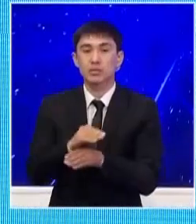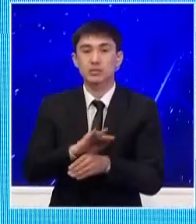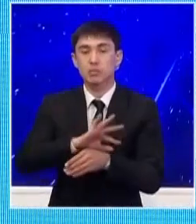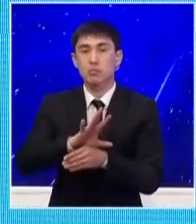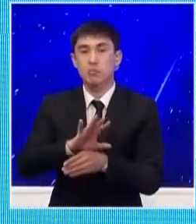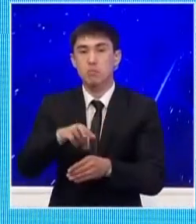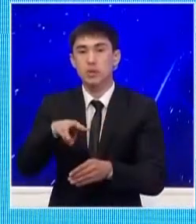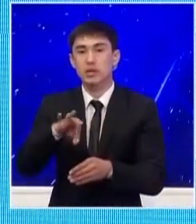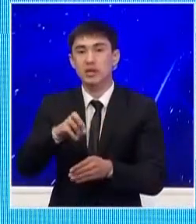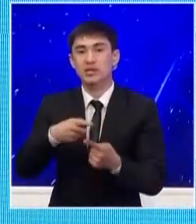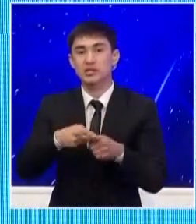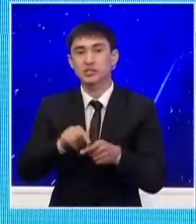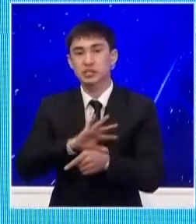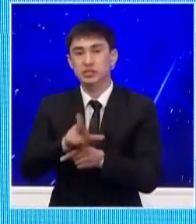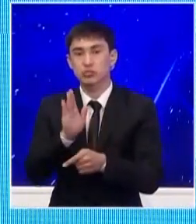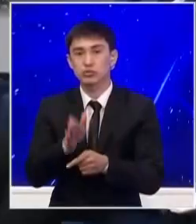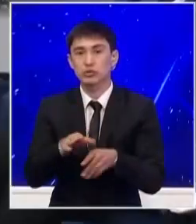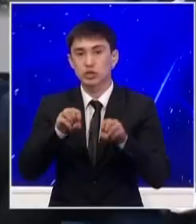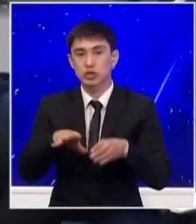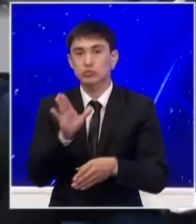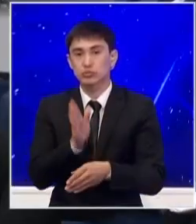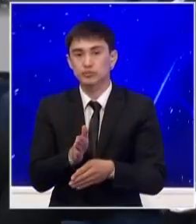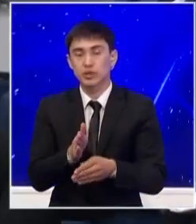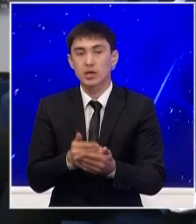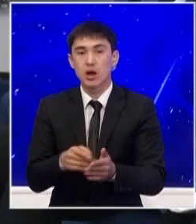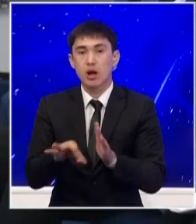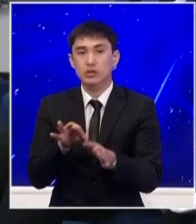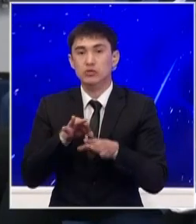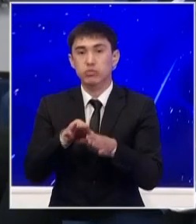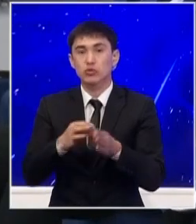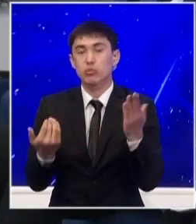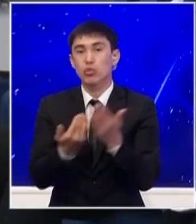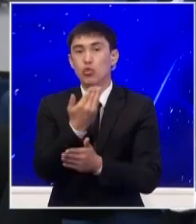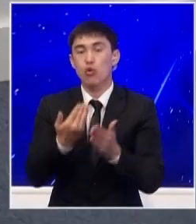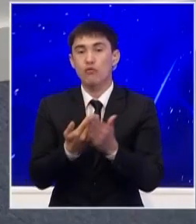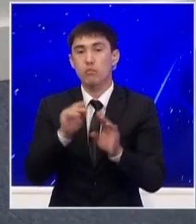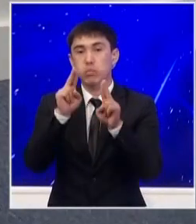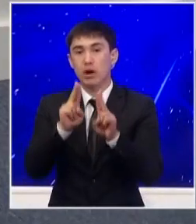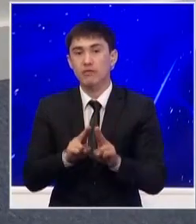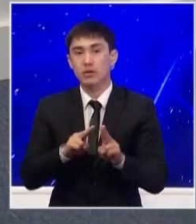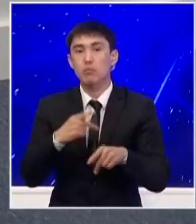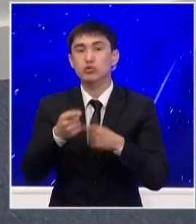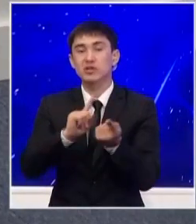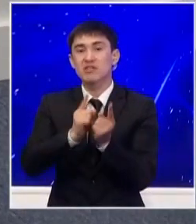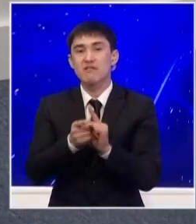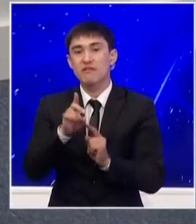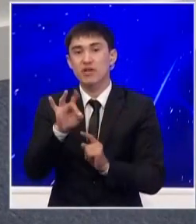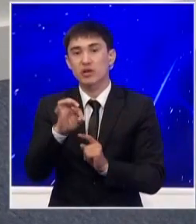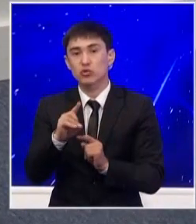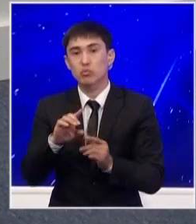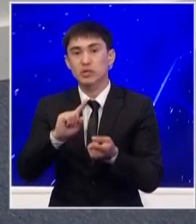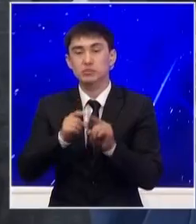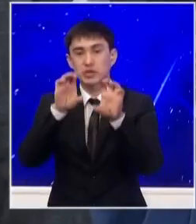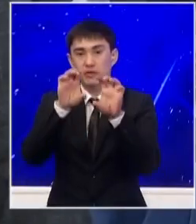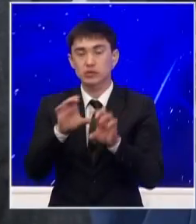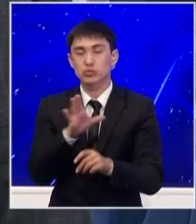оснащения избирательных участков полностью решены. Голосование пройдет по новым правилам, принятым после референдума по изменениям в